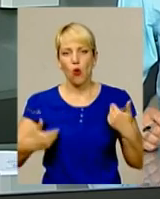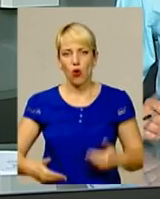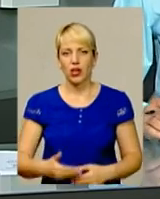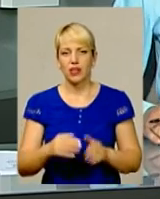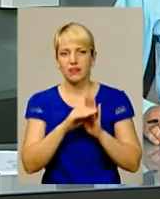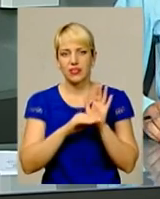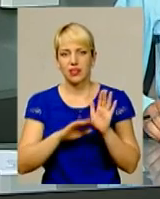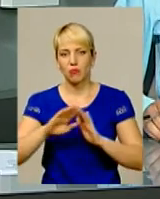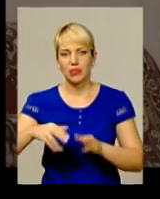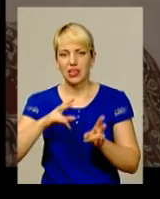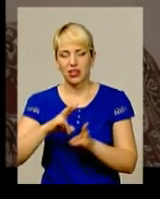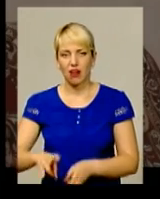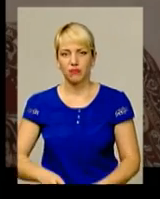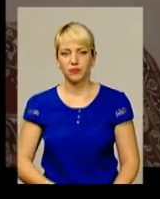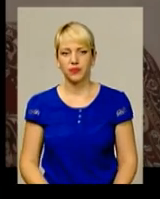травм.